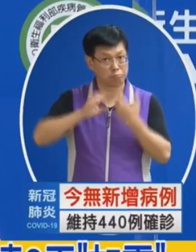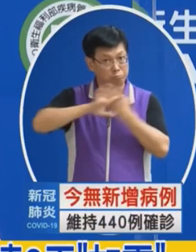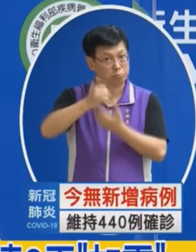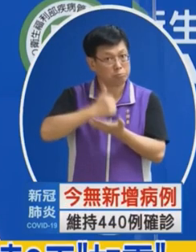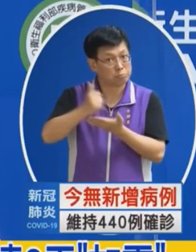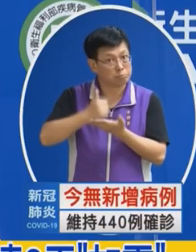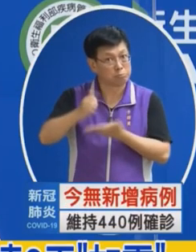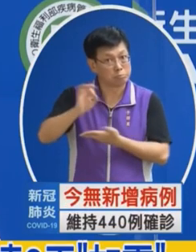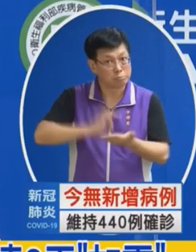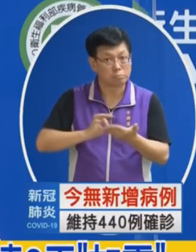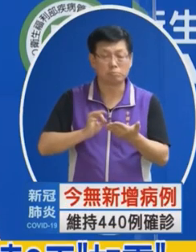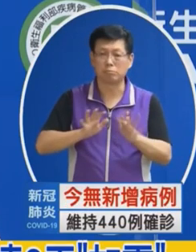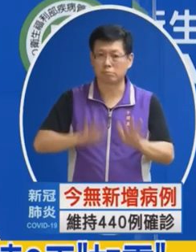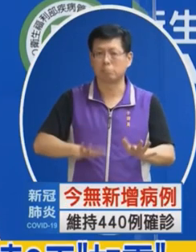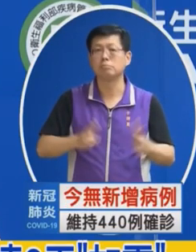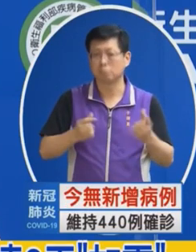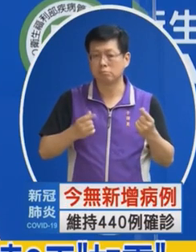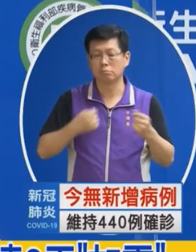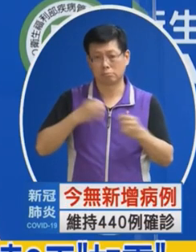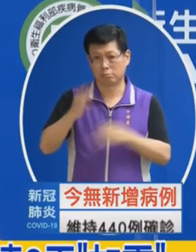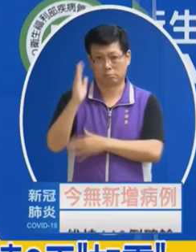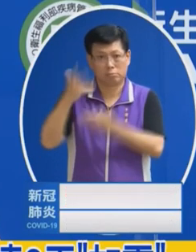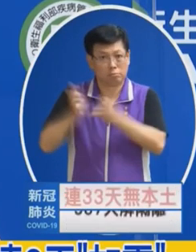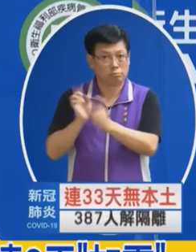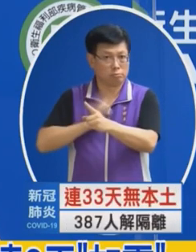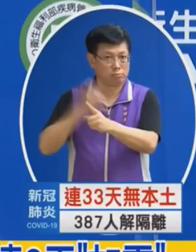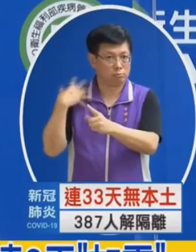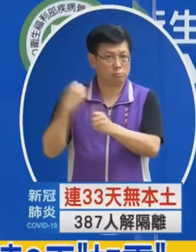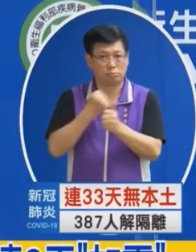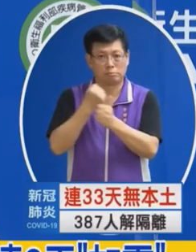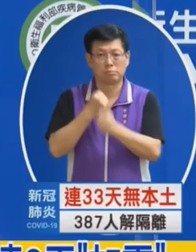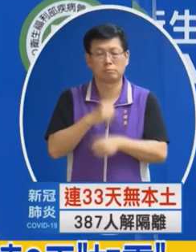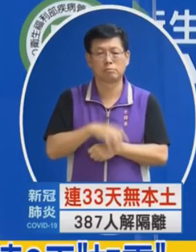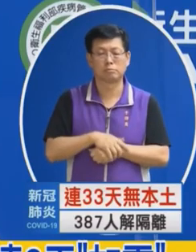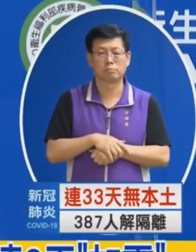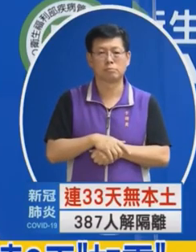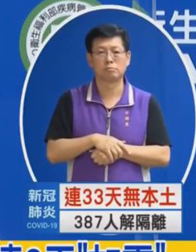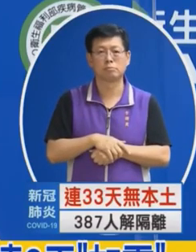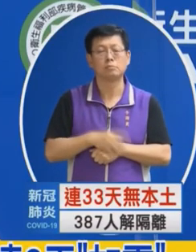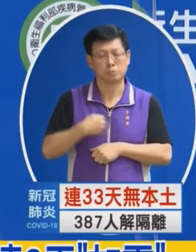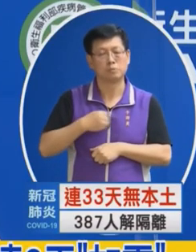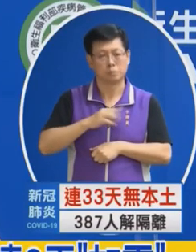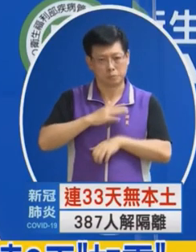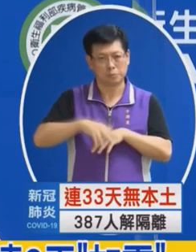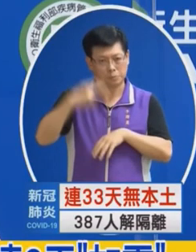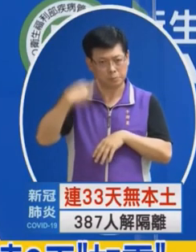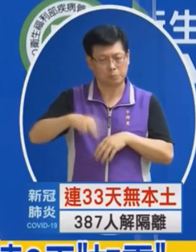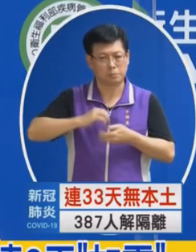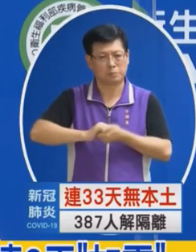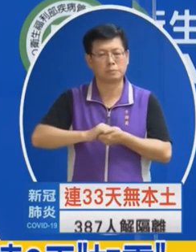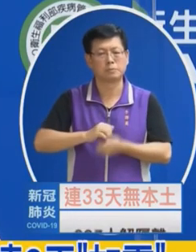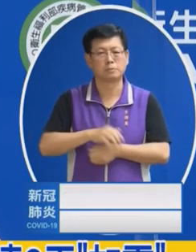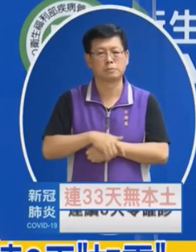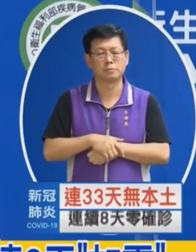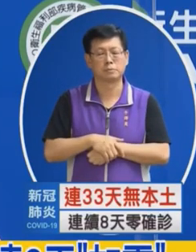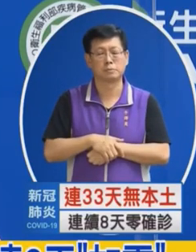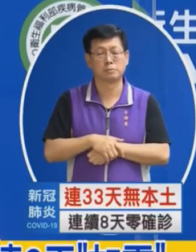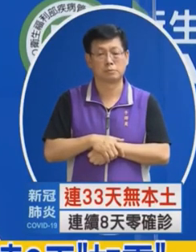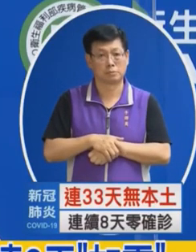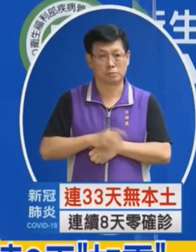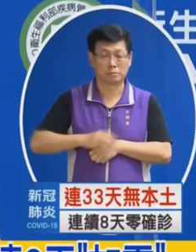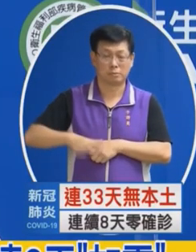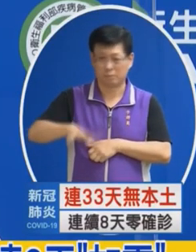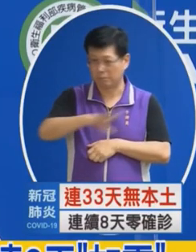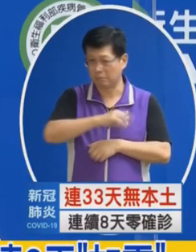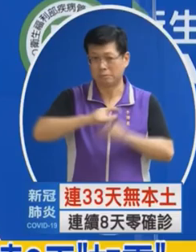销，那基本上这是在财政部的一个管辖，所以我那边来做一个定夺，那现在整体我